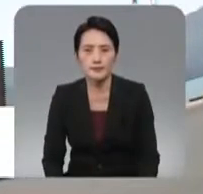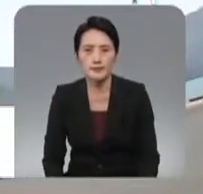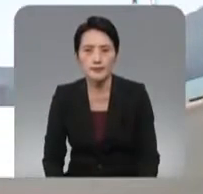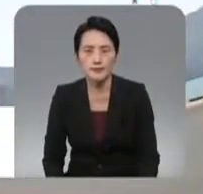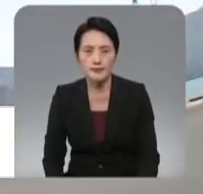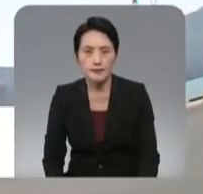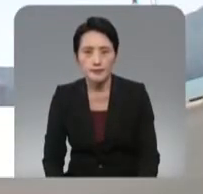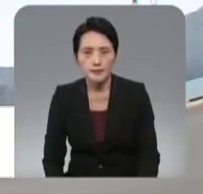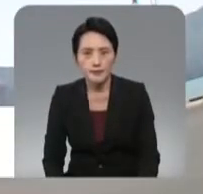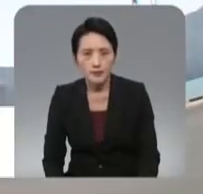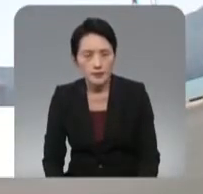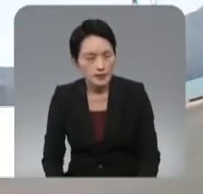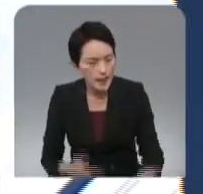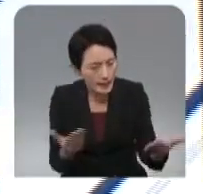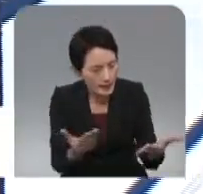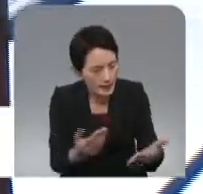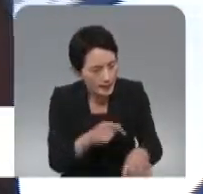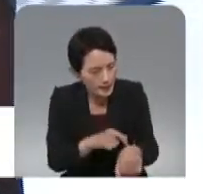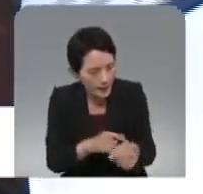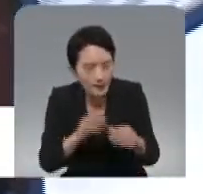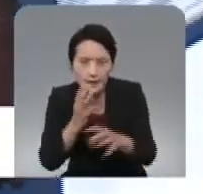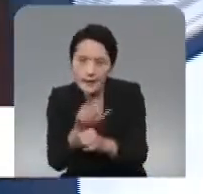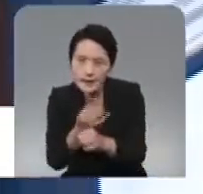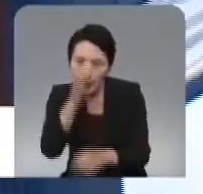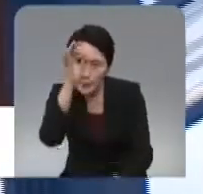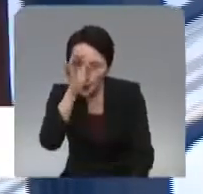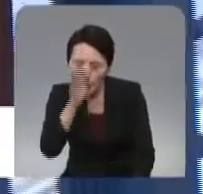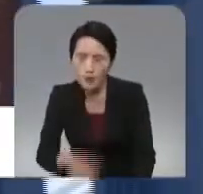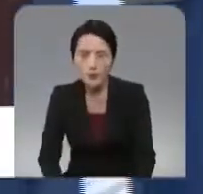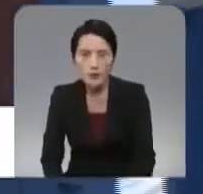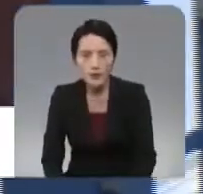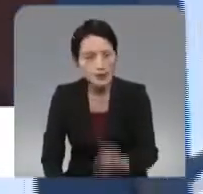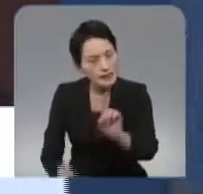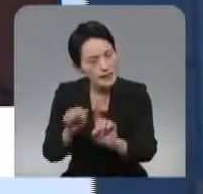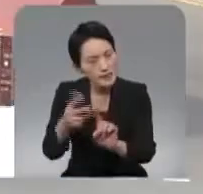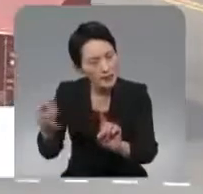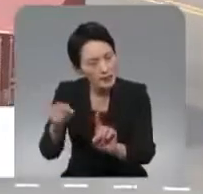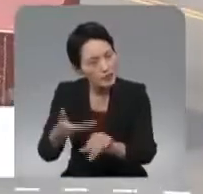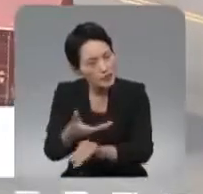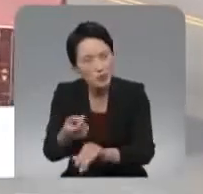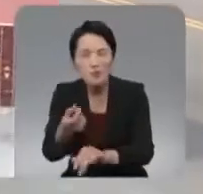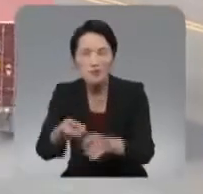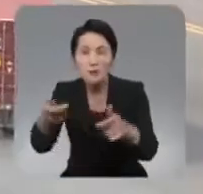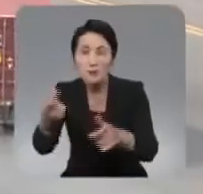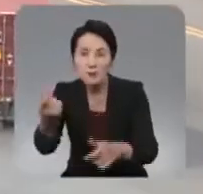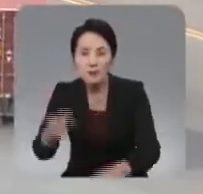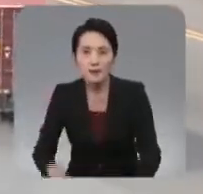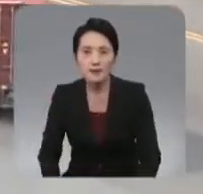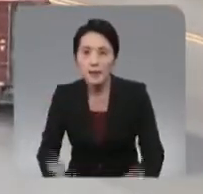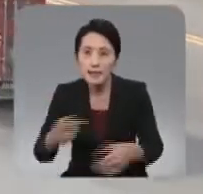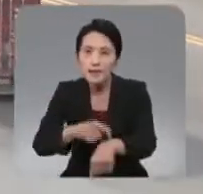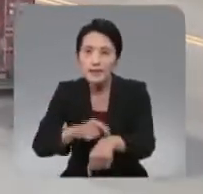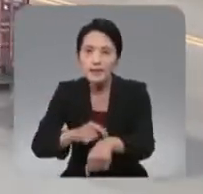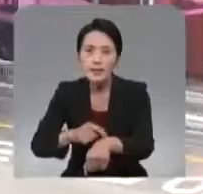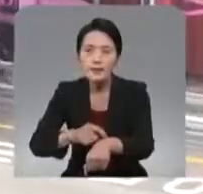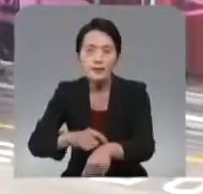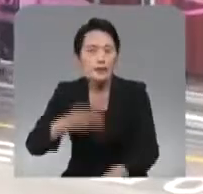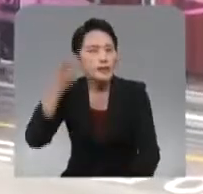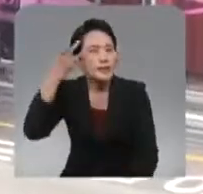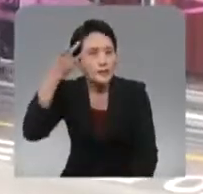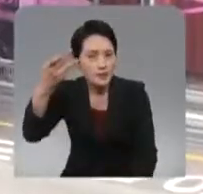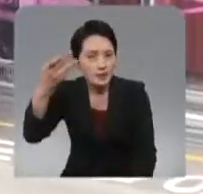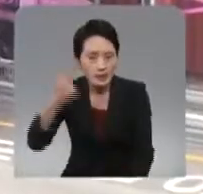ngày làm việc là 13 ngày ít hơn 1,5 ngày xuất khẩu chiếm bán dẫn tăng 3,4%, chế phẩm dầu mỡ tăng